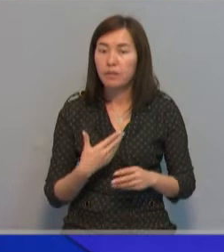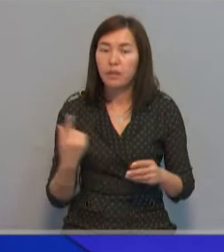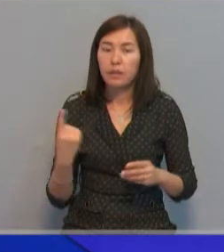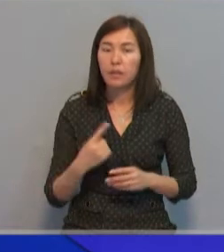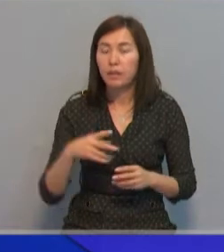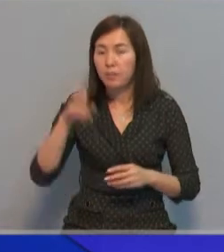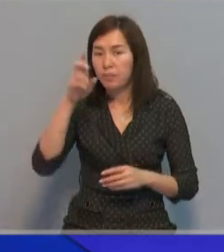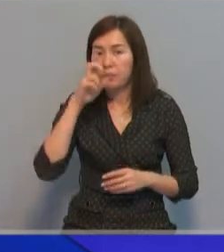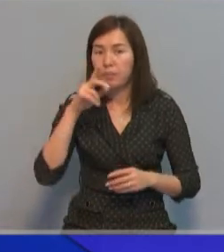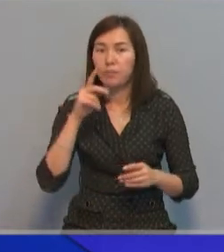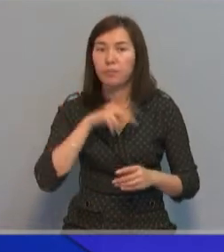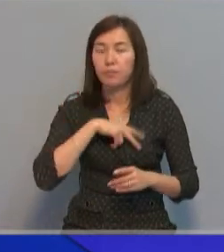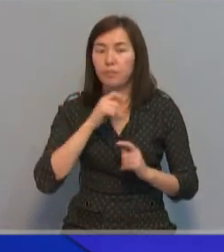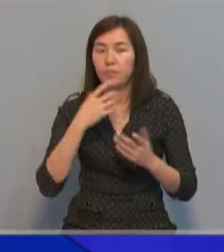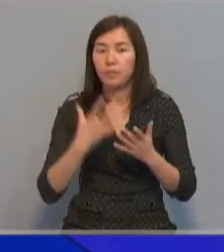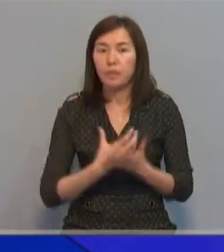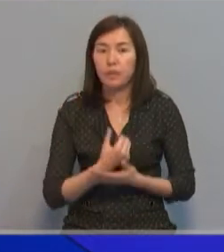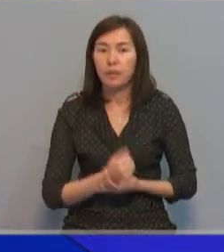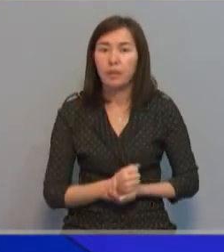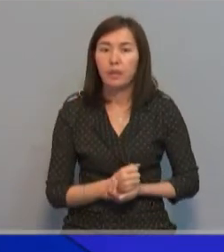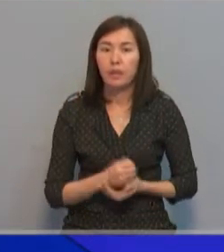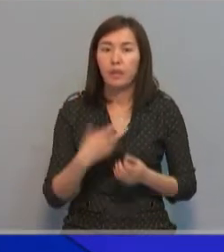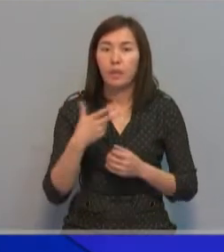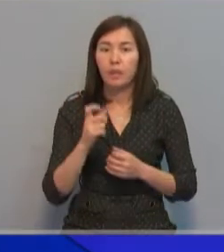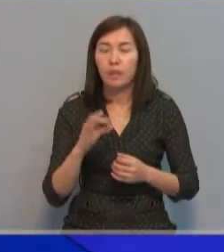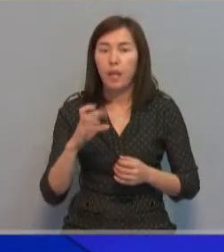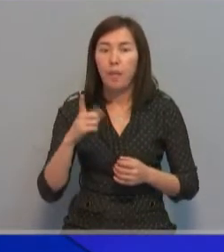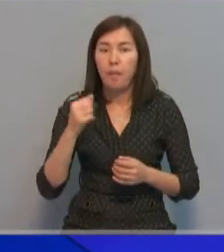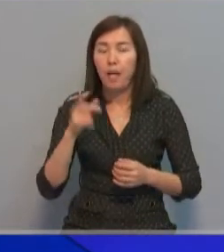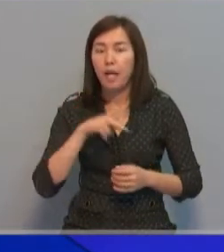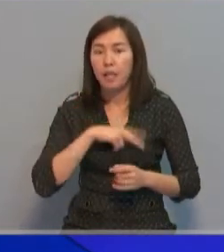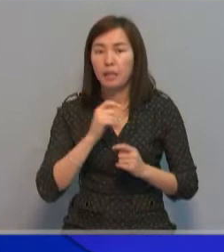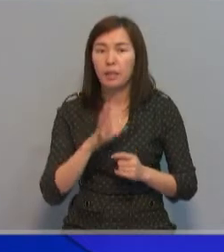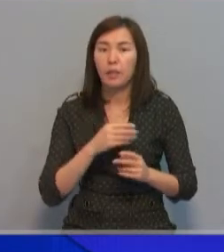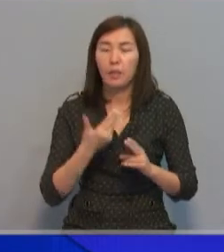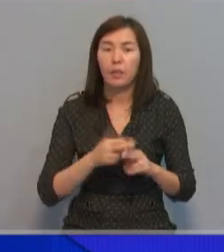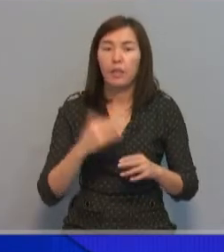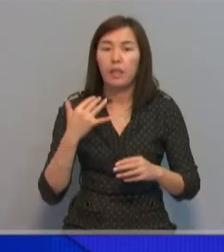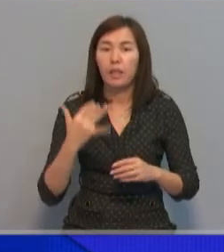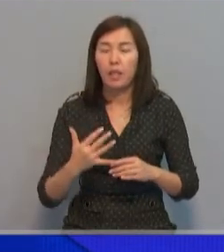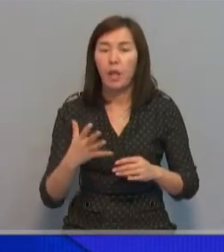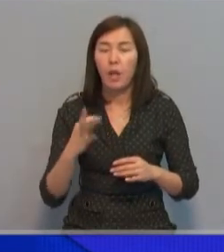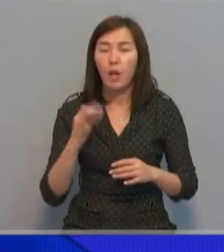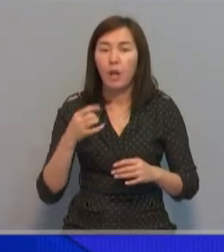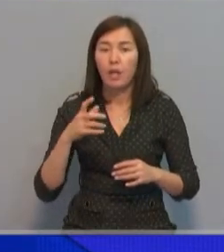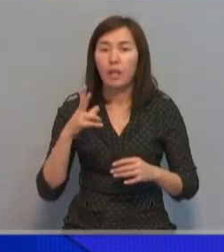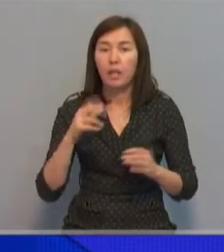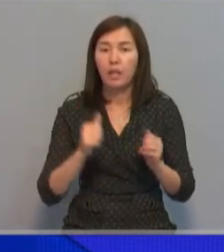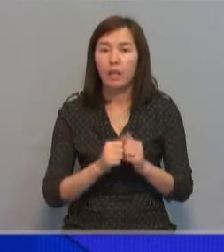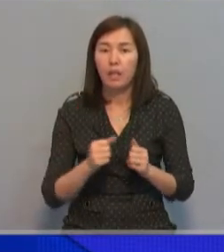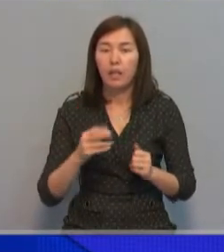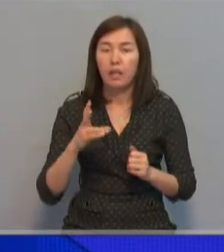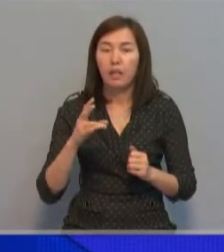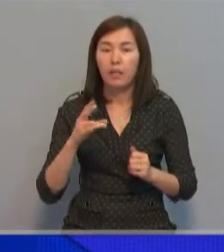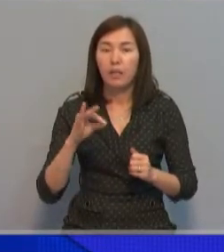бірінші мемлекеттік бір награда алуым. Ал 13 азамат шапағат медалінің иегері атанды. Олардың қатарында Ордабасынан серіктестігінің